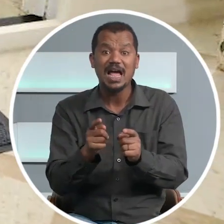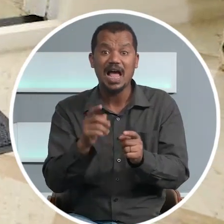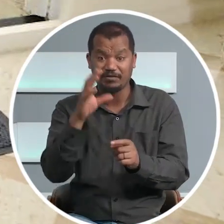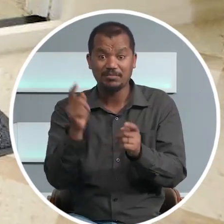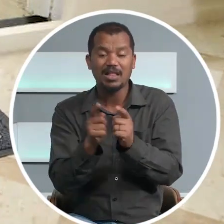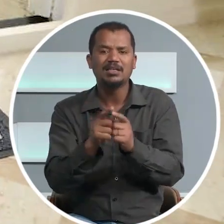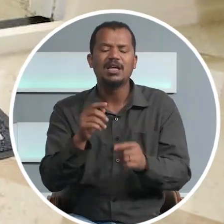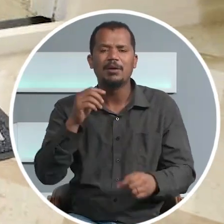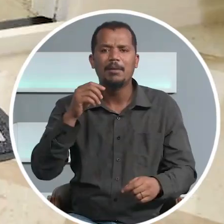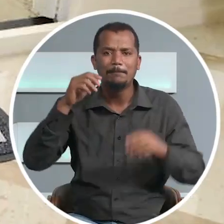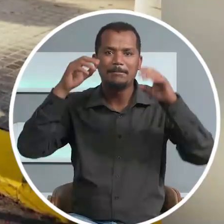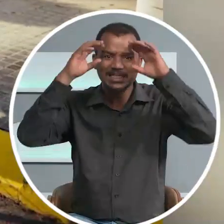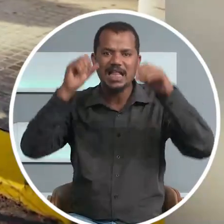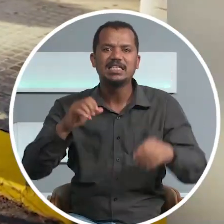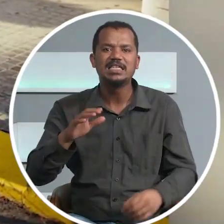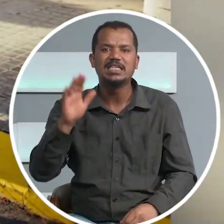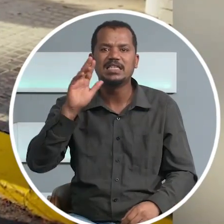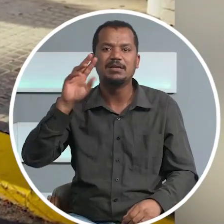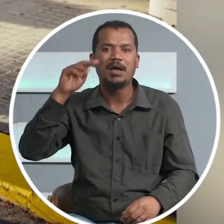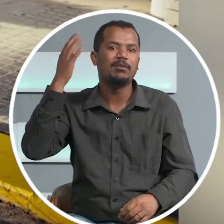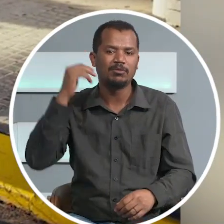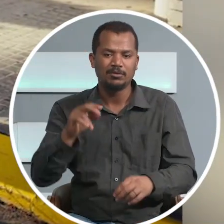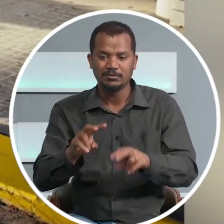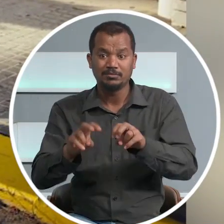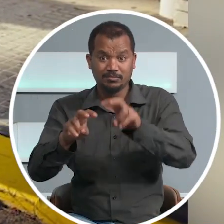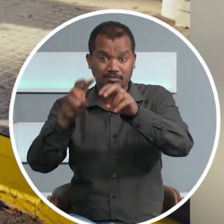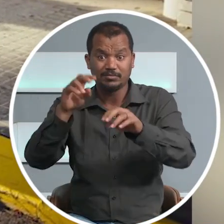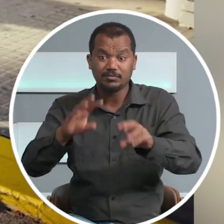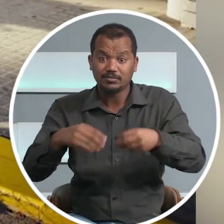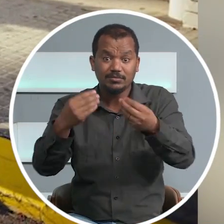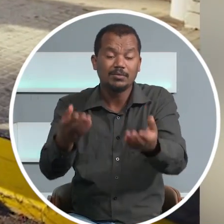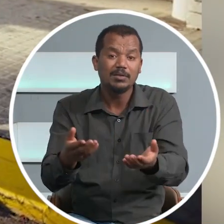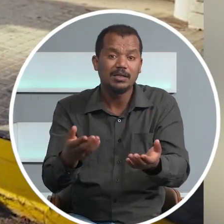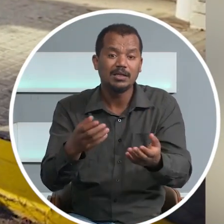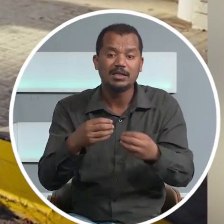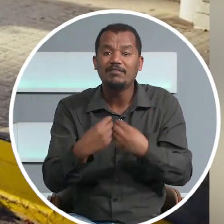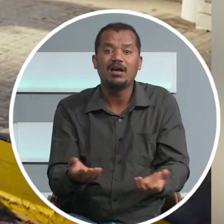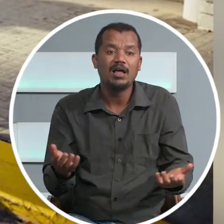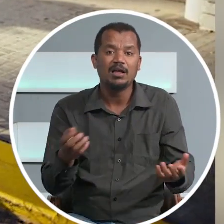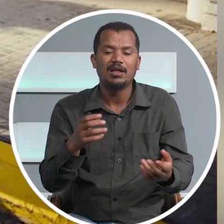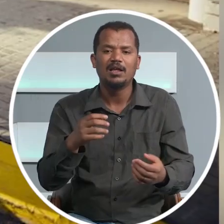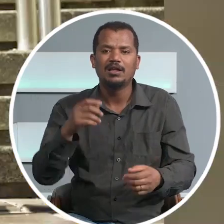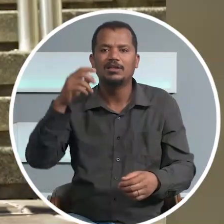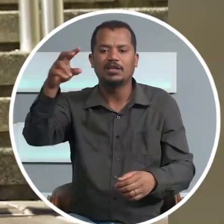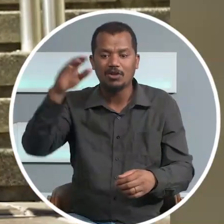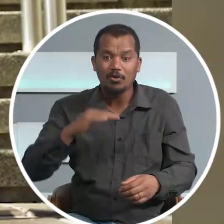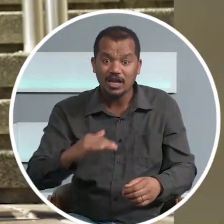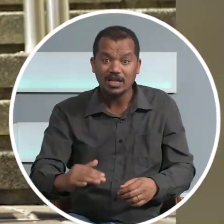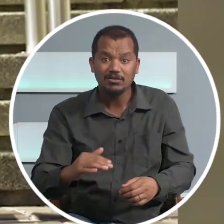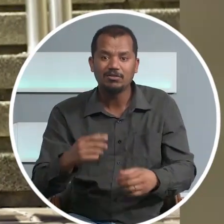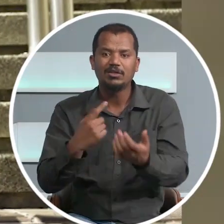ነበሩ የዛን ጊዜ። እሺ የት እናስቀምጣቸው? ደረጃው ላይ ወተን ኦፕኒንግ ሪማርክ ለመስጠት ስለጠፋ እሳቸውን አውርደናቸው